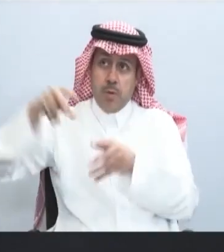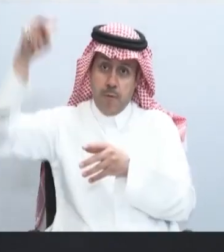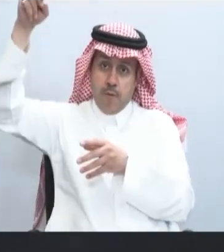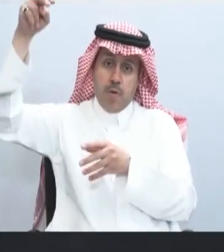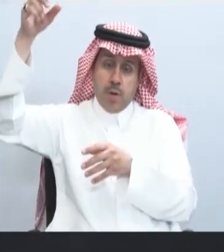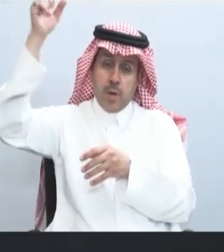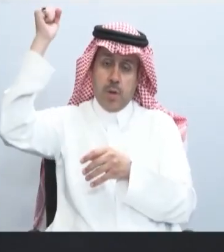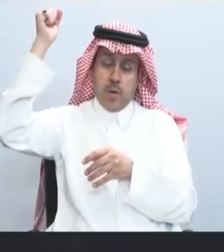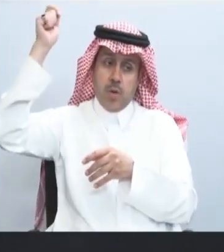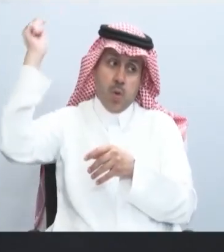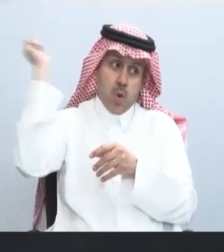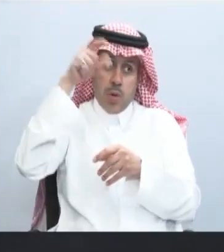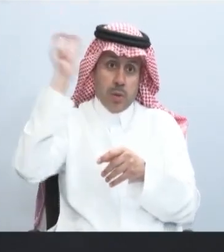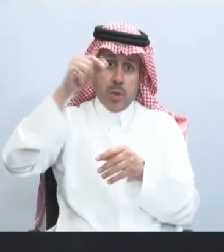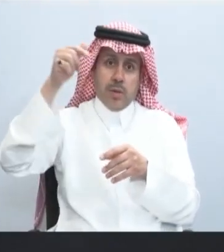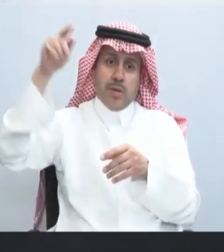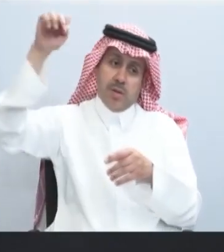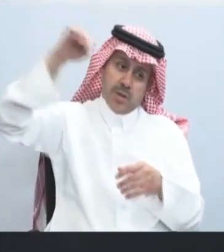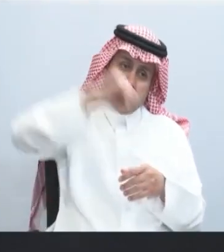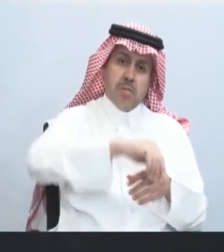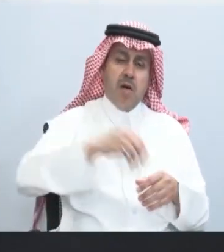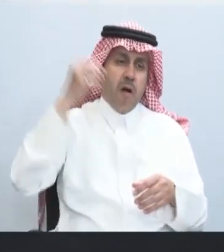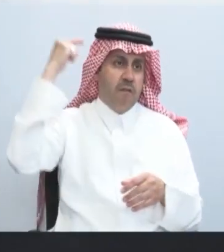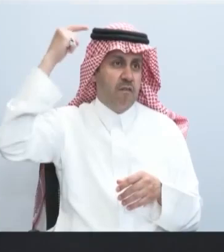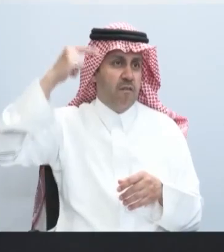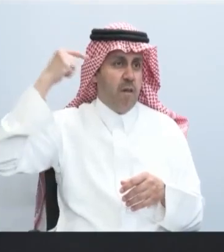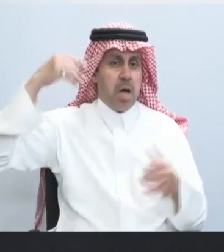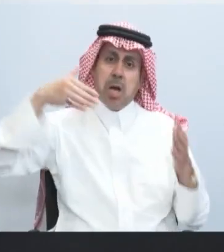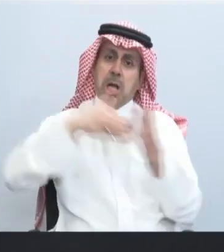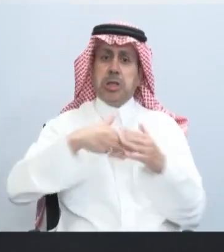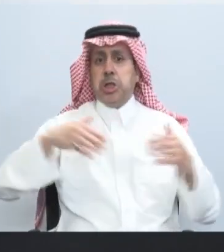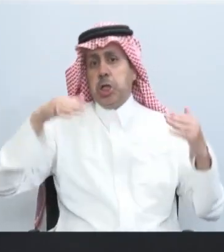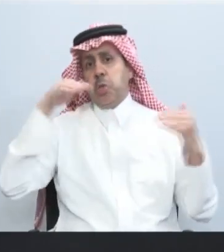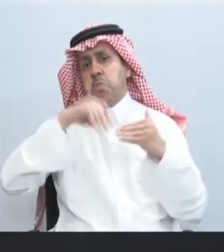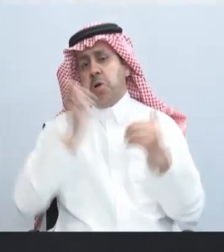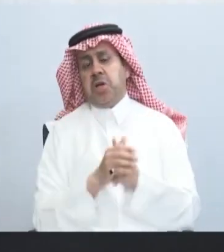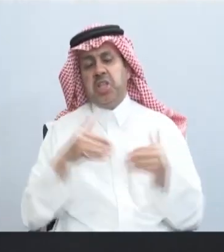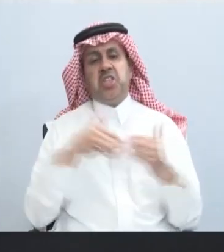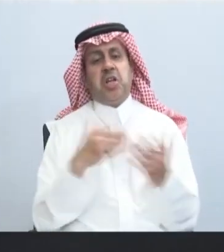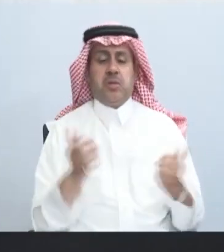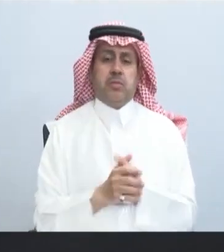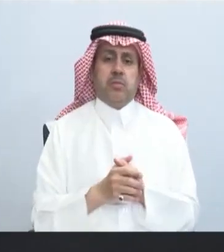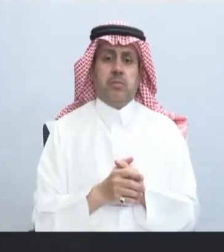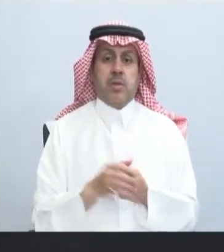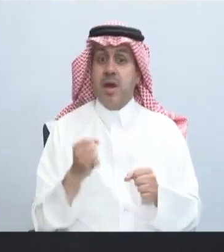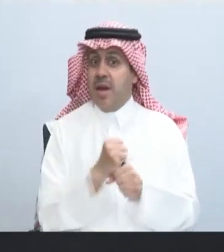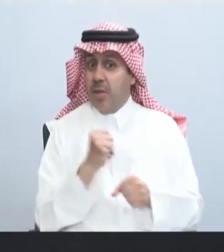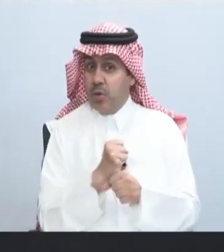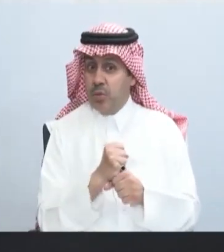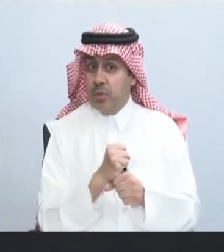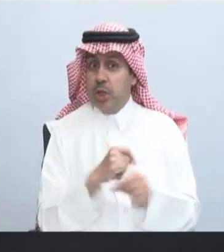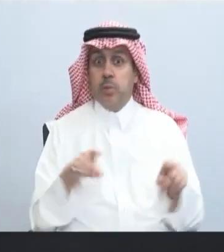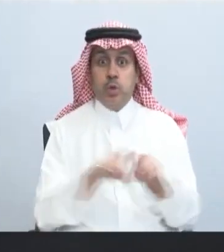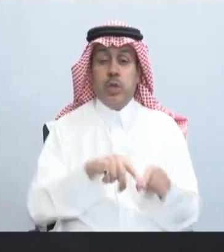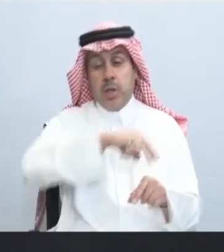فوق جبل الرمات نزلوا اعتقادا منهم ان المعركه انتهت لكن الذي حدث